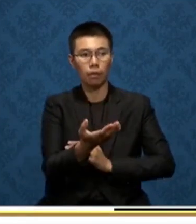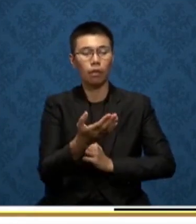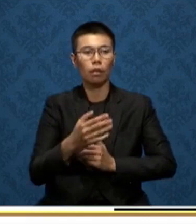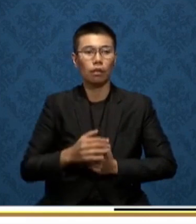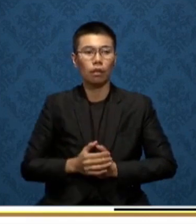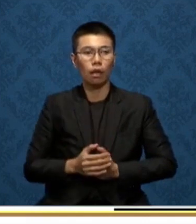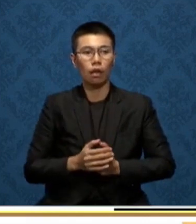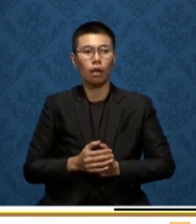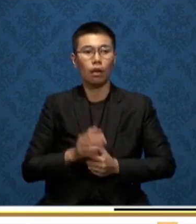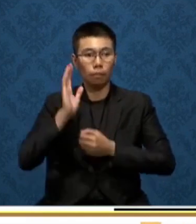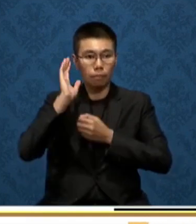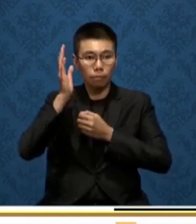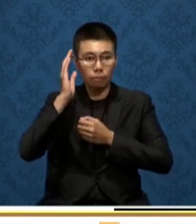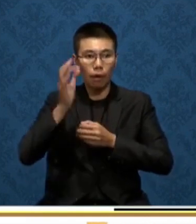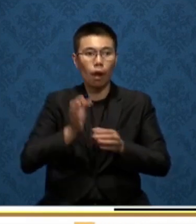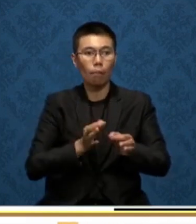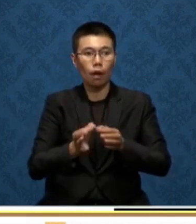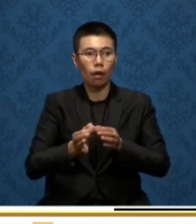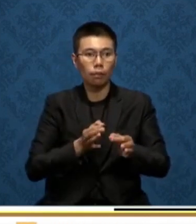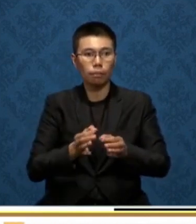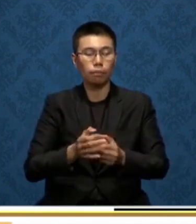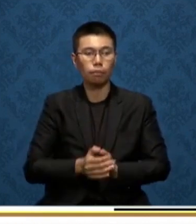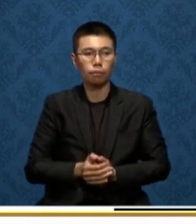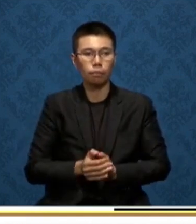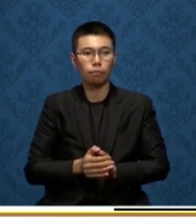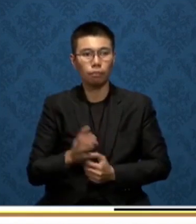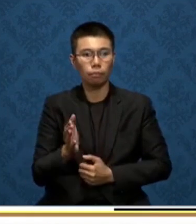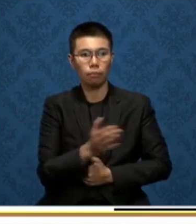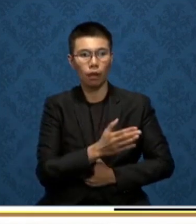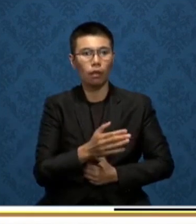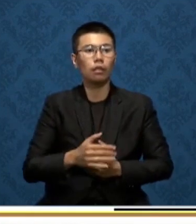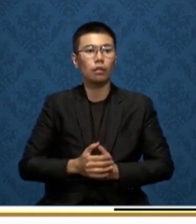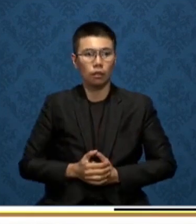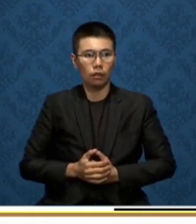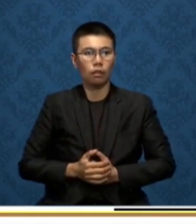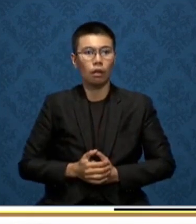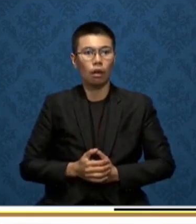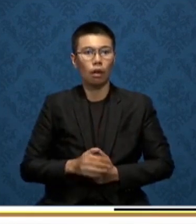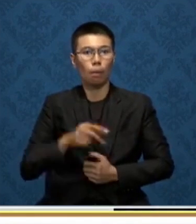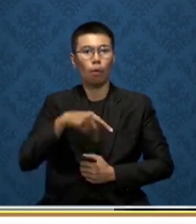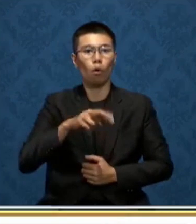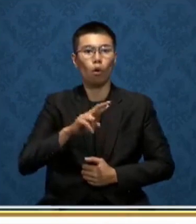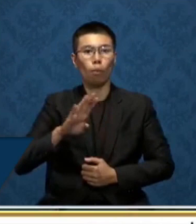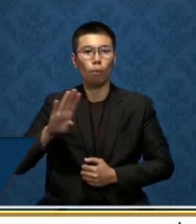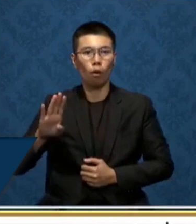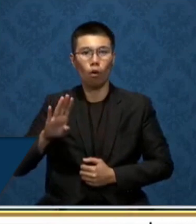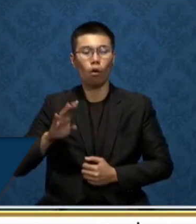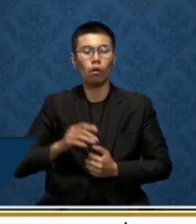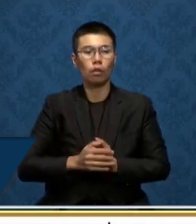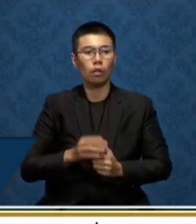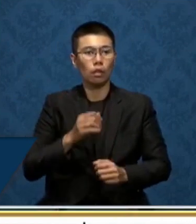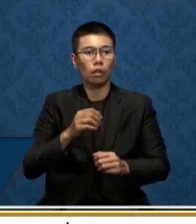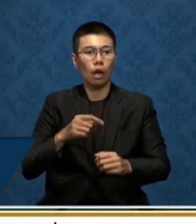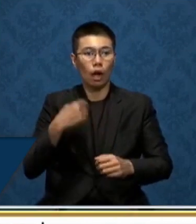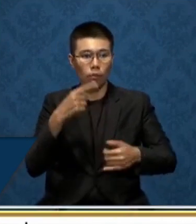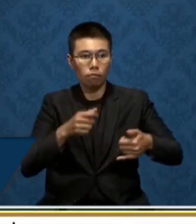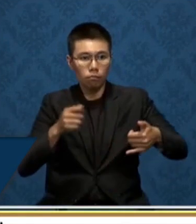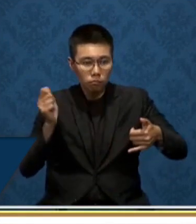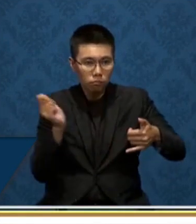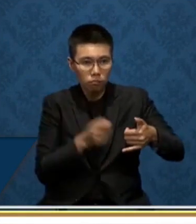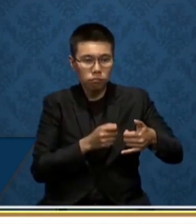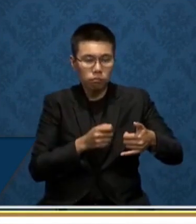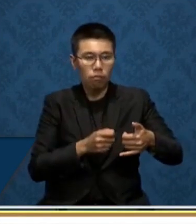นะครับตามขอสไลด์ถัดไปเลยครับนะครับตามพรบคุ้มครองผู้ถูกกระทำความรุนแรงในครอบครัว